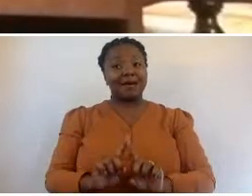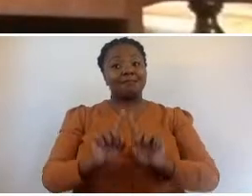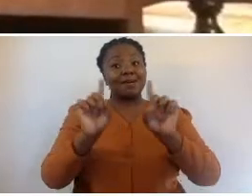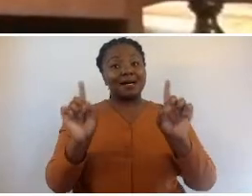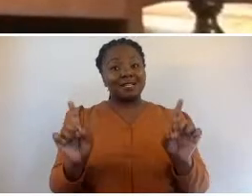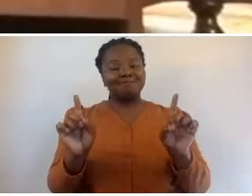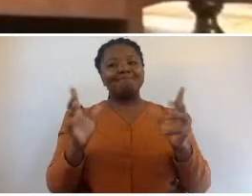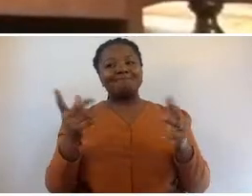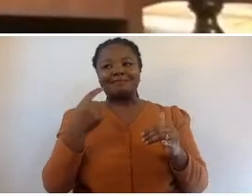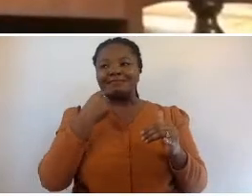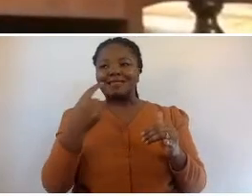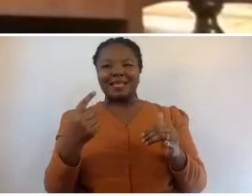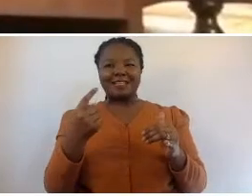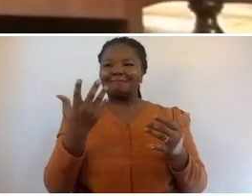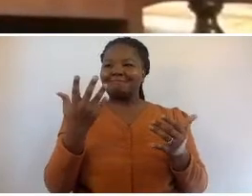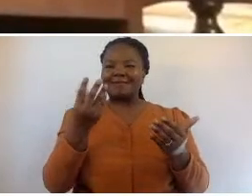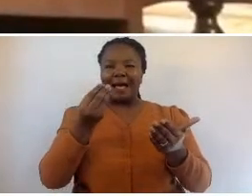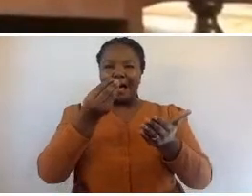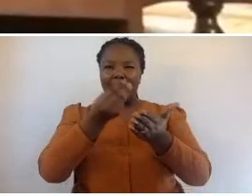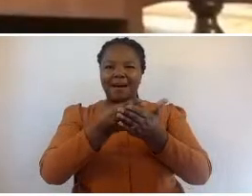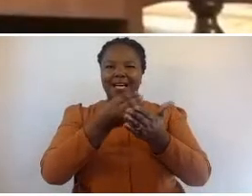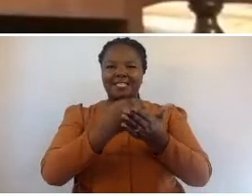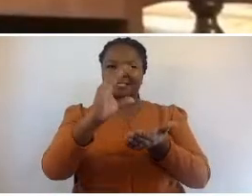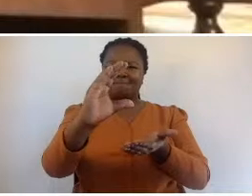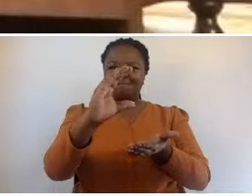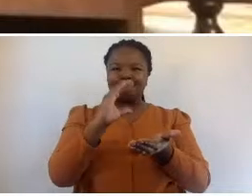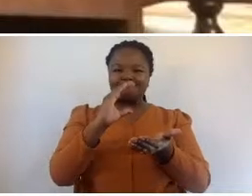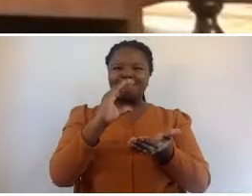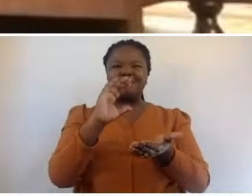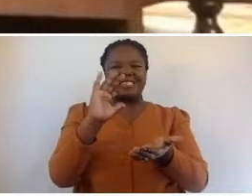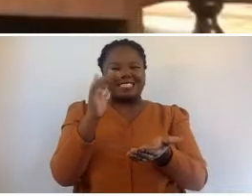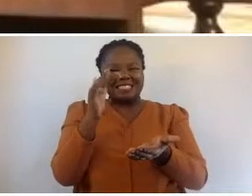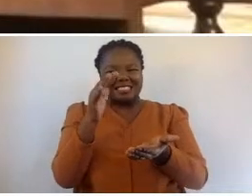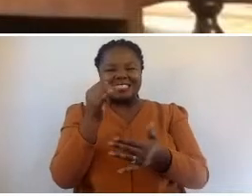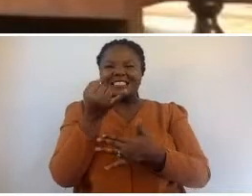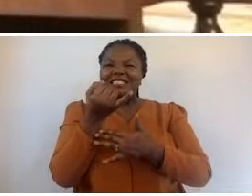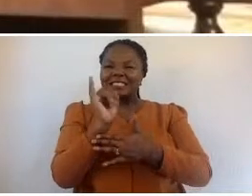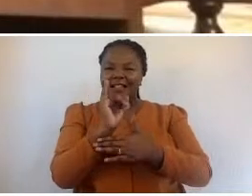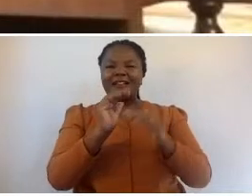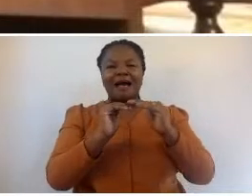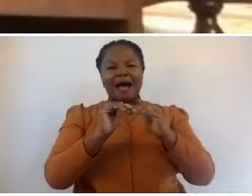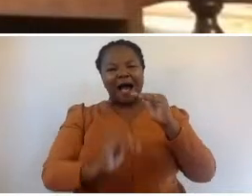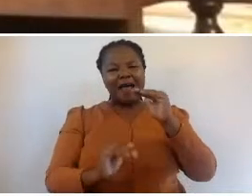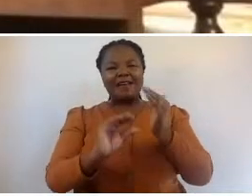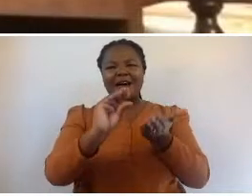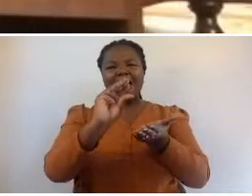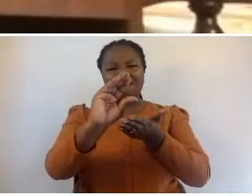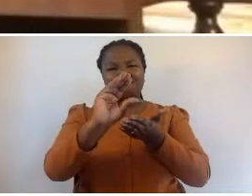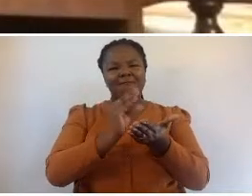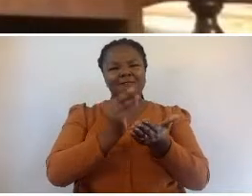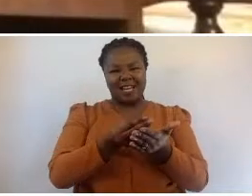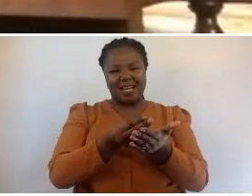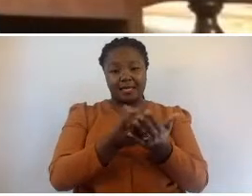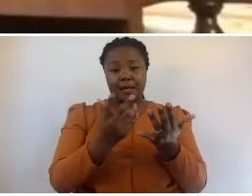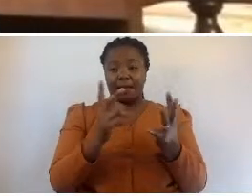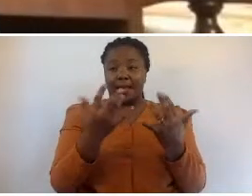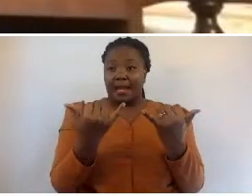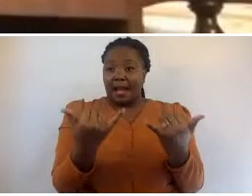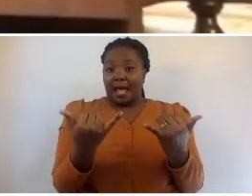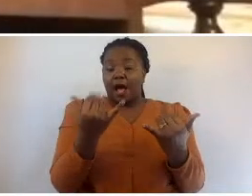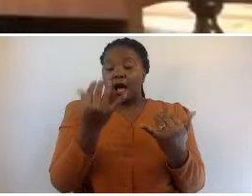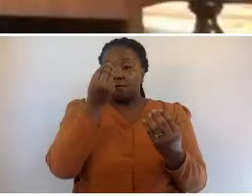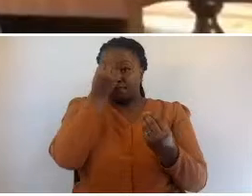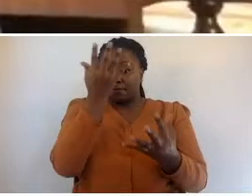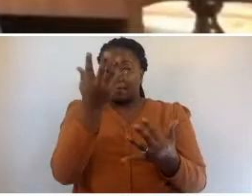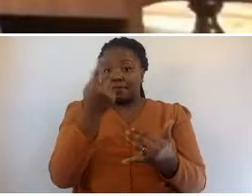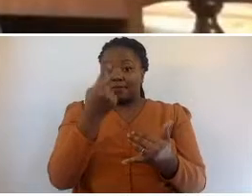Toutefois, il y a toujours un aspect de sous-financement, de ressources financières insuffisantes. Mais nous souhaitons